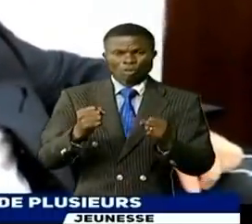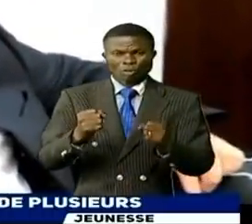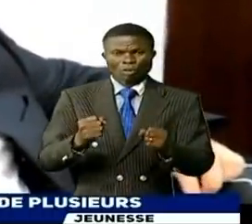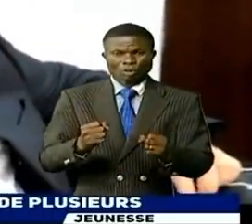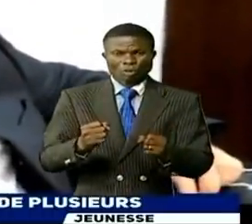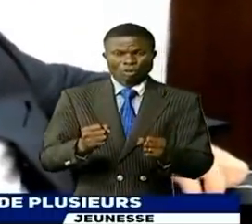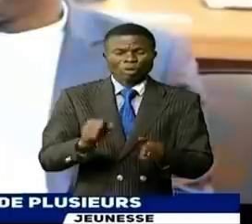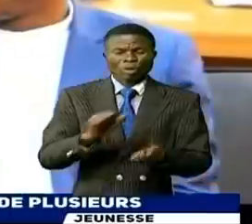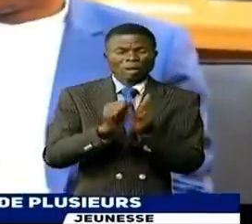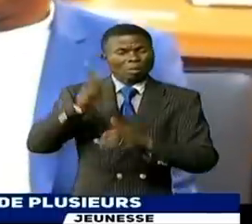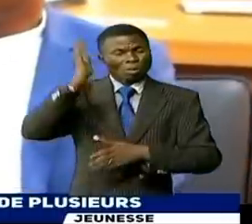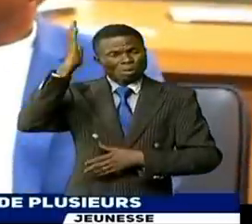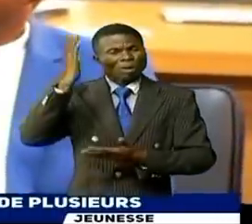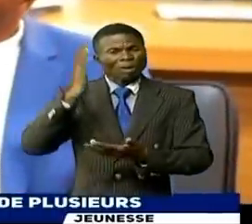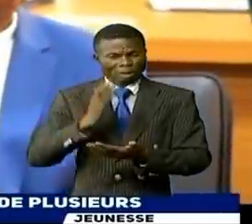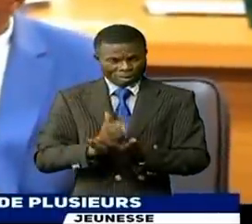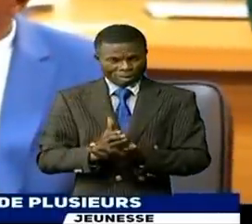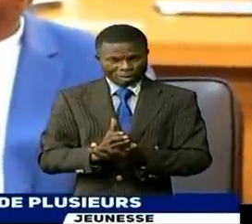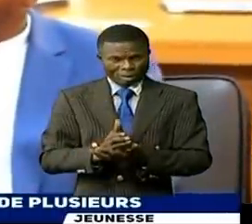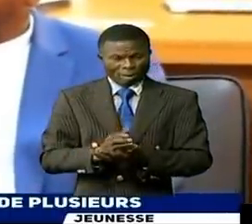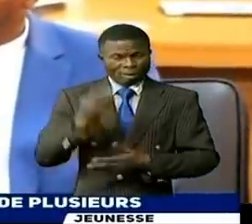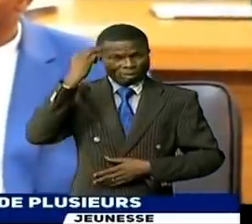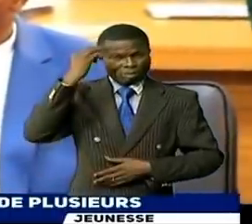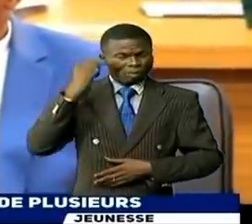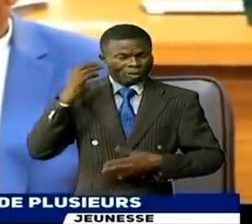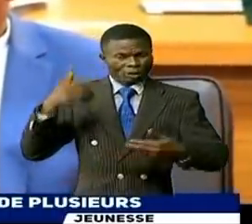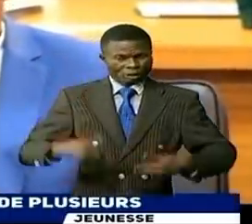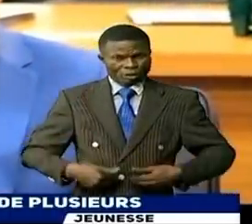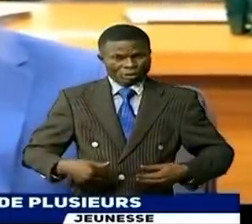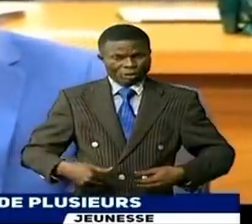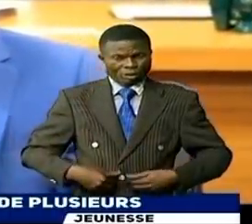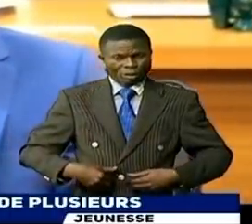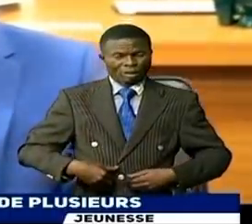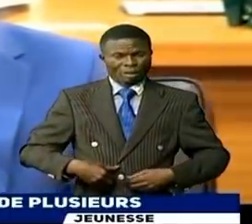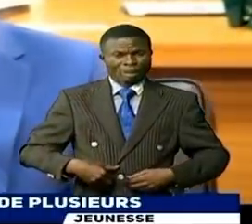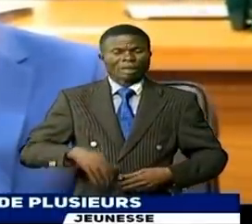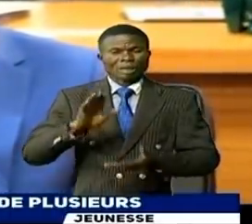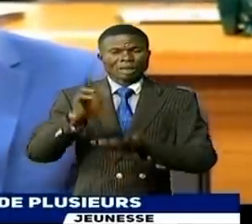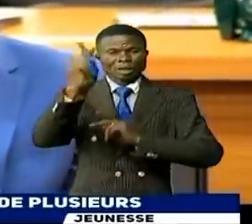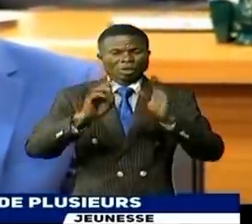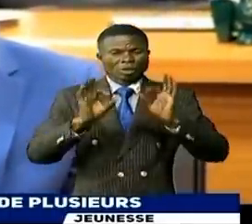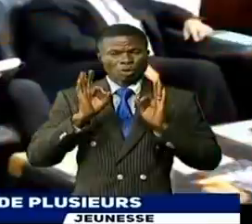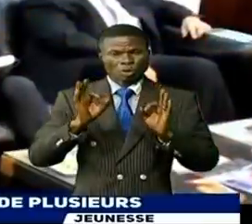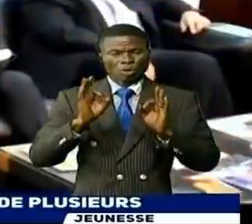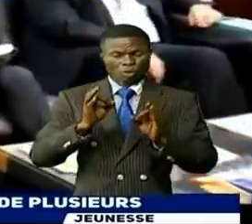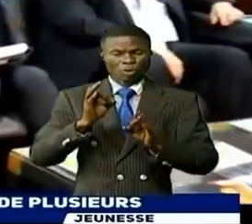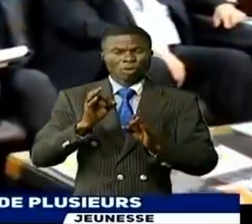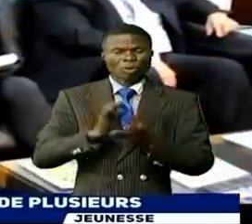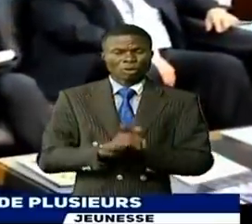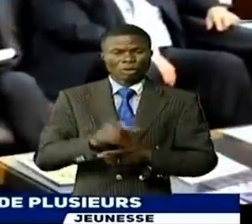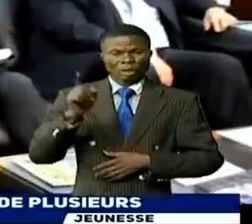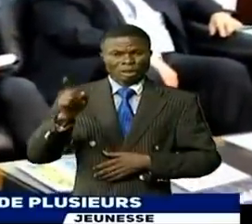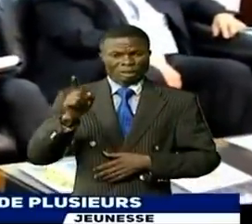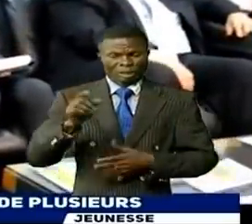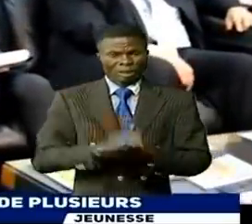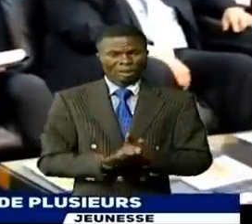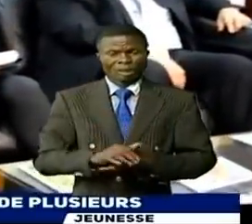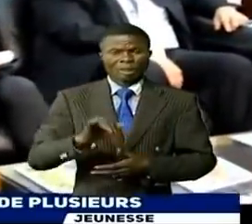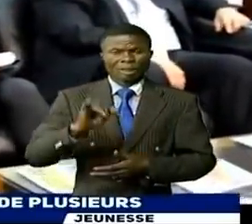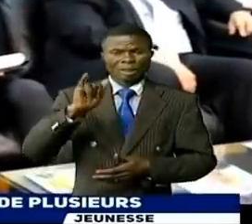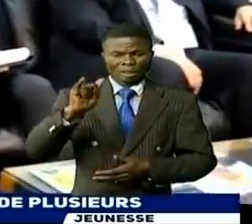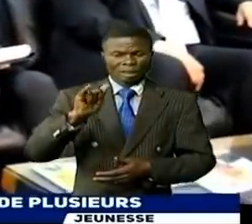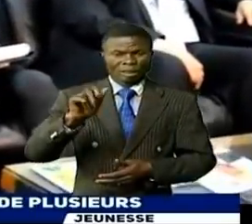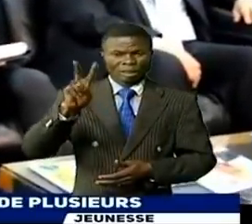la délinquance juvénile. Le ministre de la Jeunesse, Initiation à la Nouvelle Citoyenneté et Cohésion, Yves Bunkuluzola, a